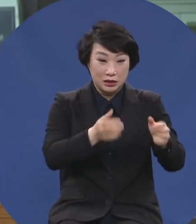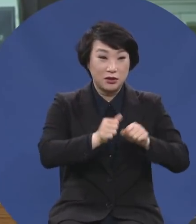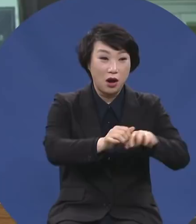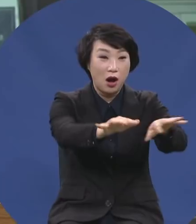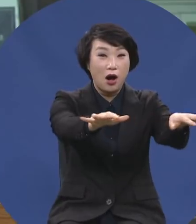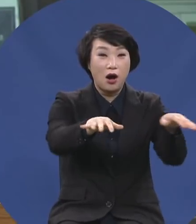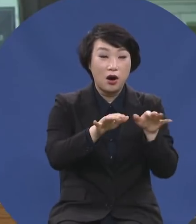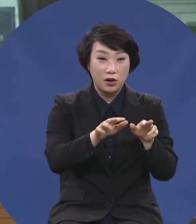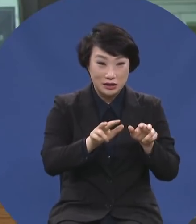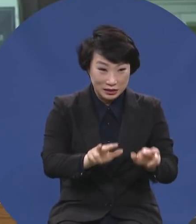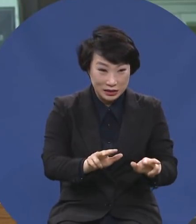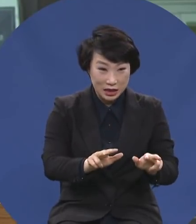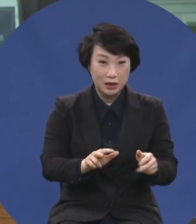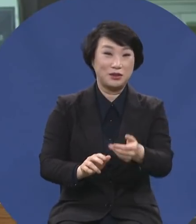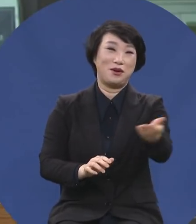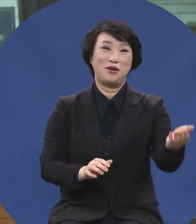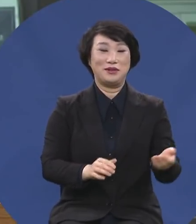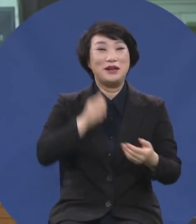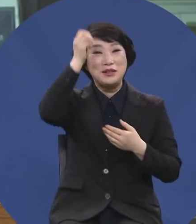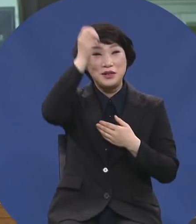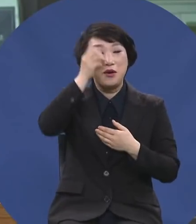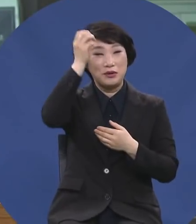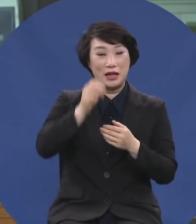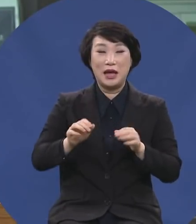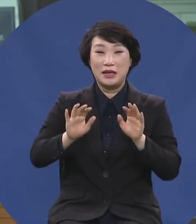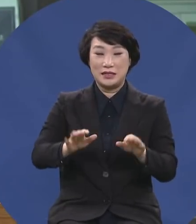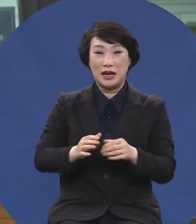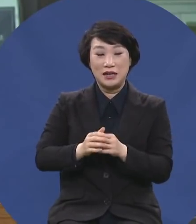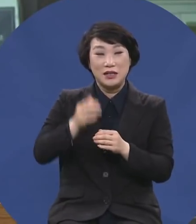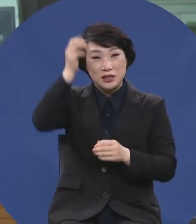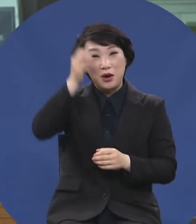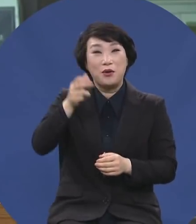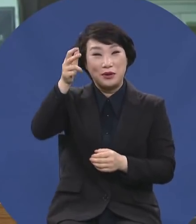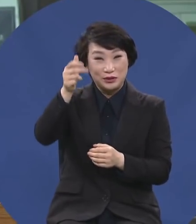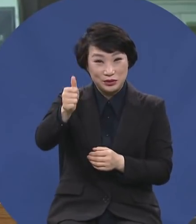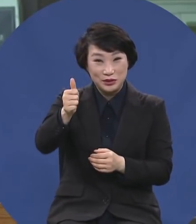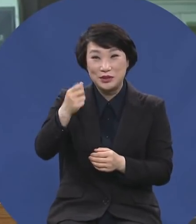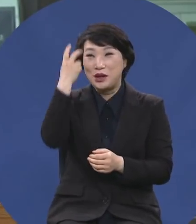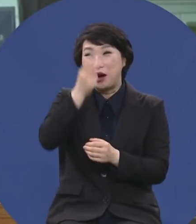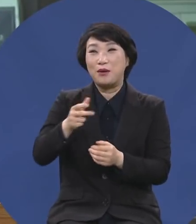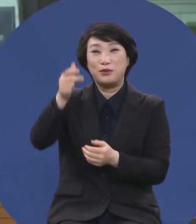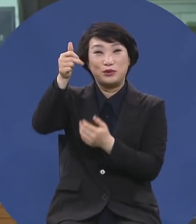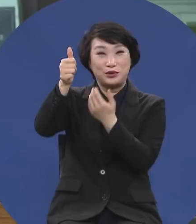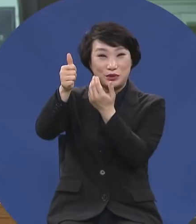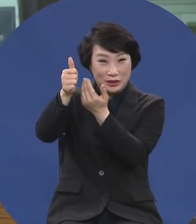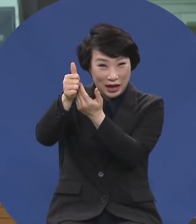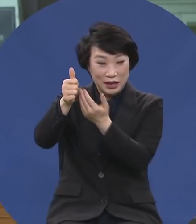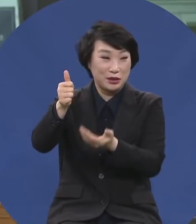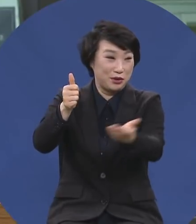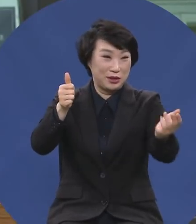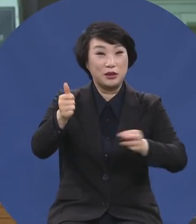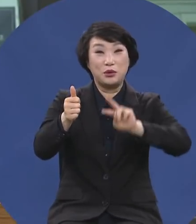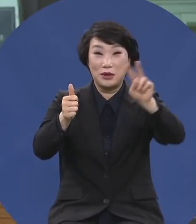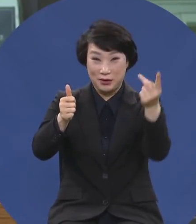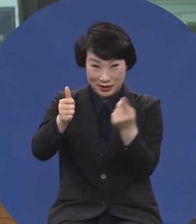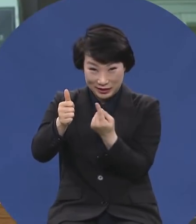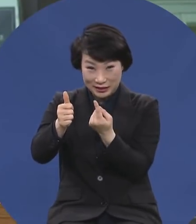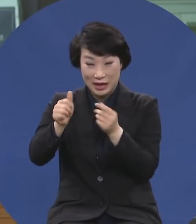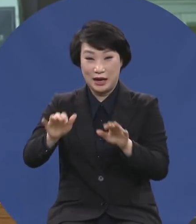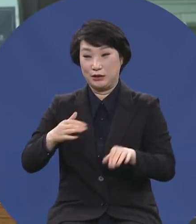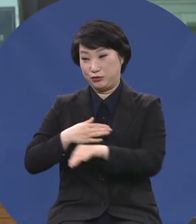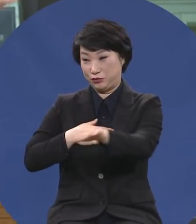잃었더니 이제는 너희 영혼의 목자와 감독자 되시는 이에게 돌아왔느니라.